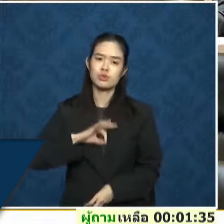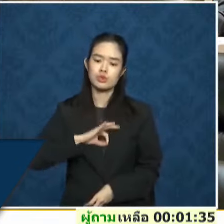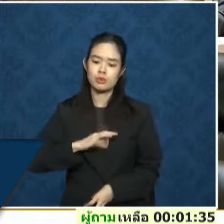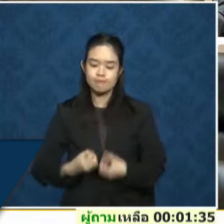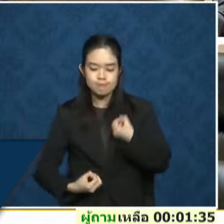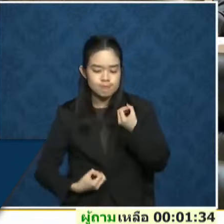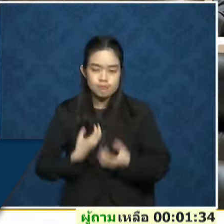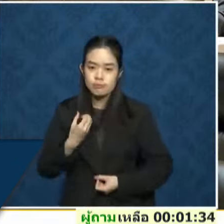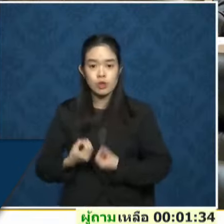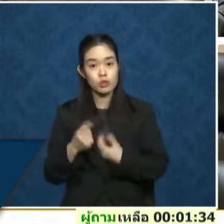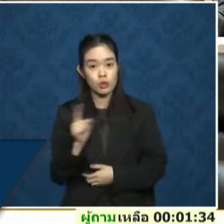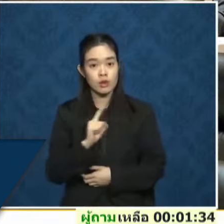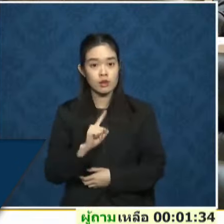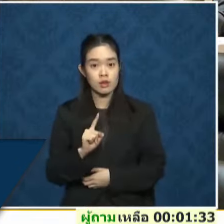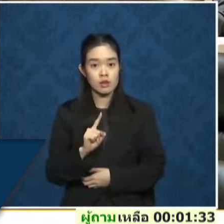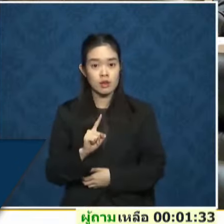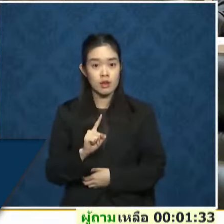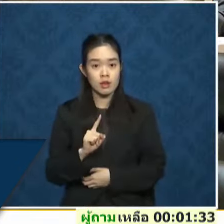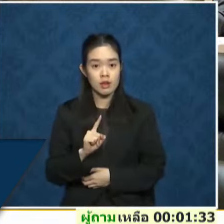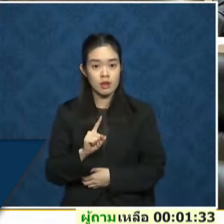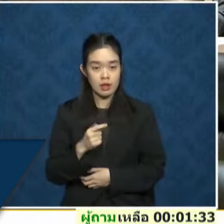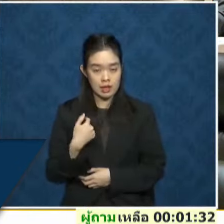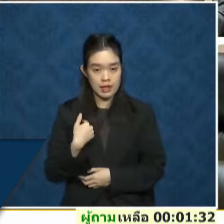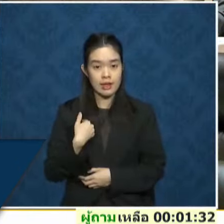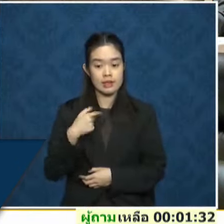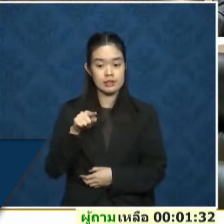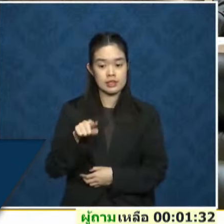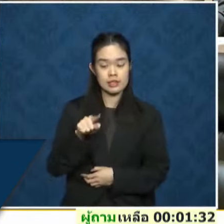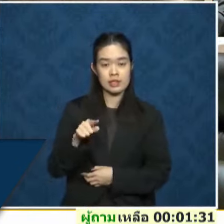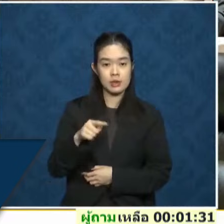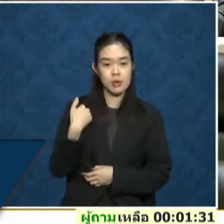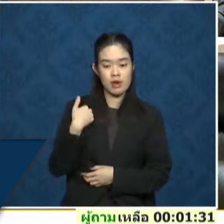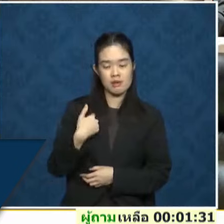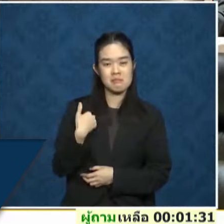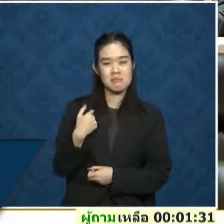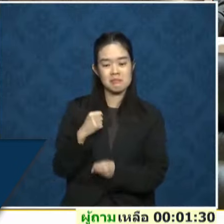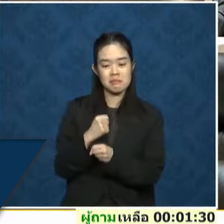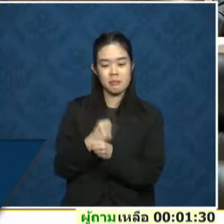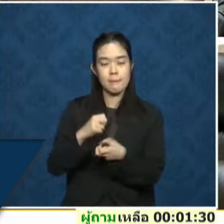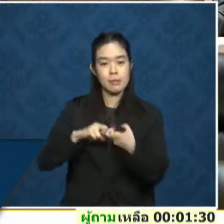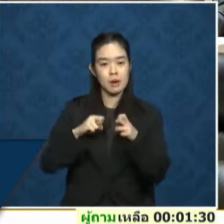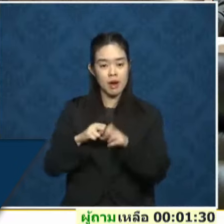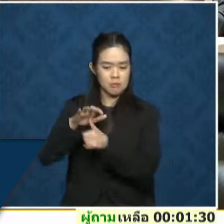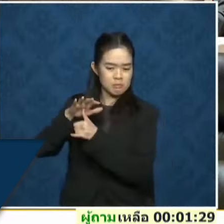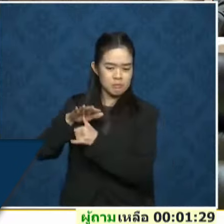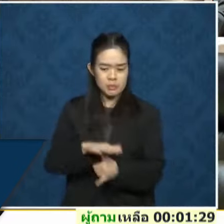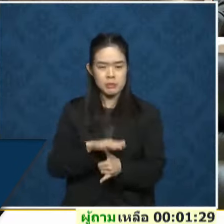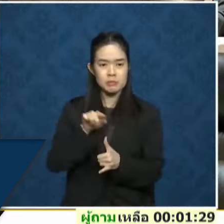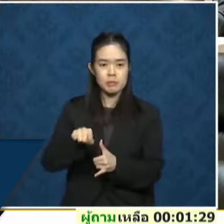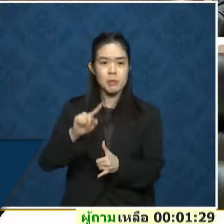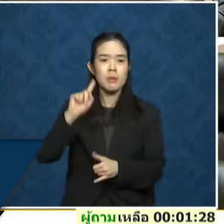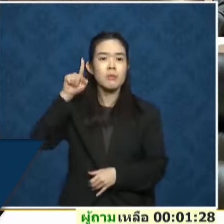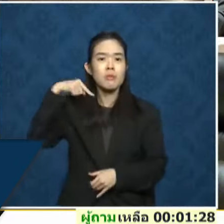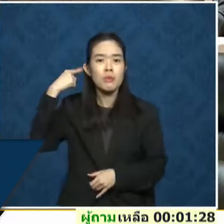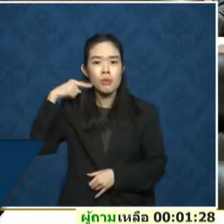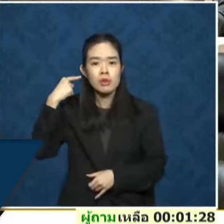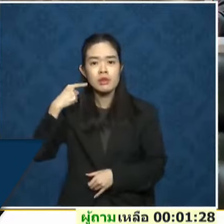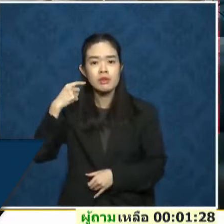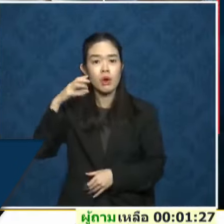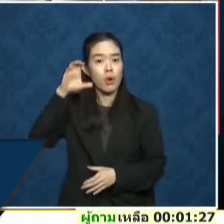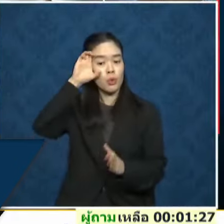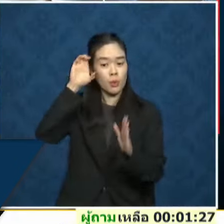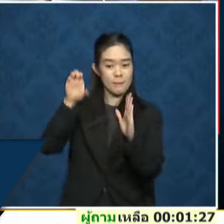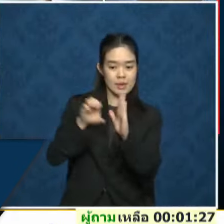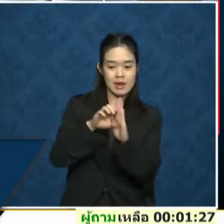อบอย่างไรที่ผู้ใต้บังคับบัญชาของท่านคุกคามทางเพศฝากตราบาปไว้กับนักเรียนหญิงเหล่านี้ที่เขาจะมี